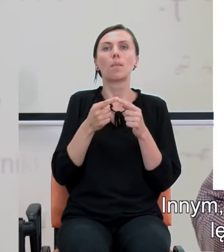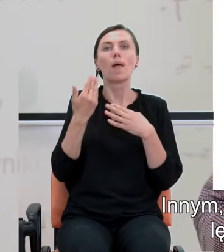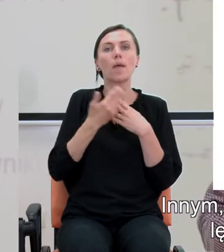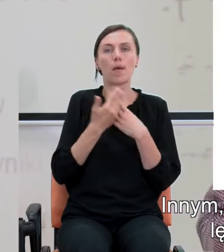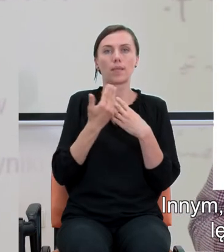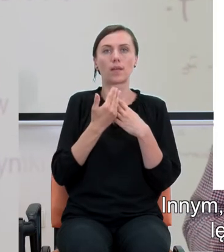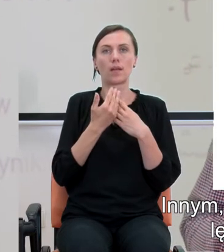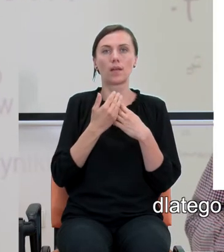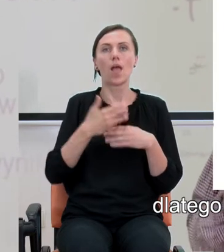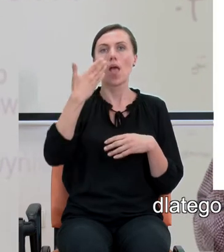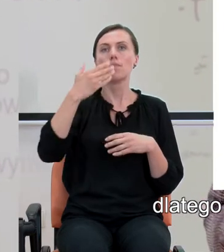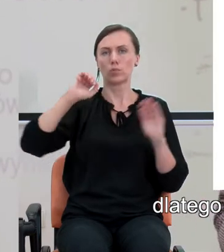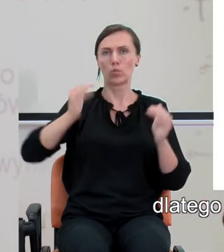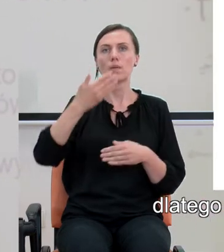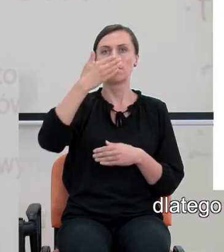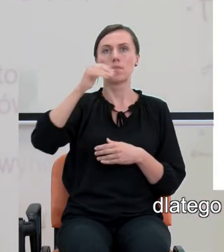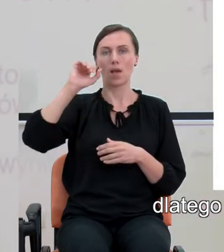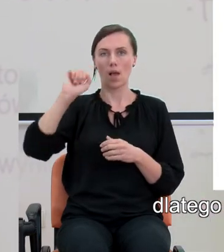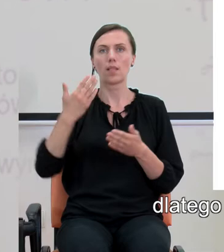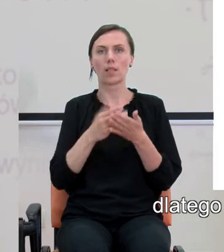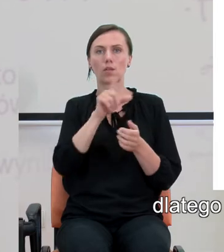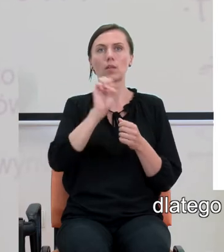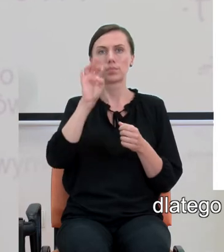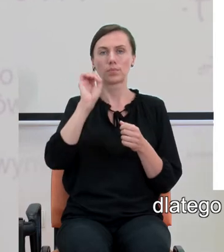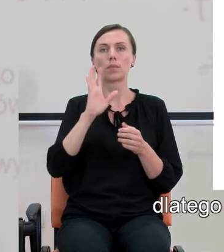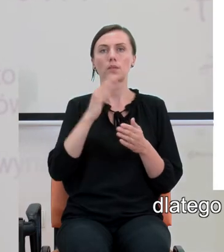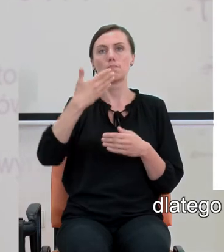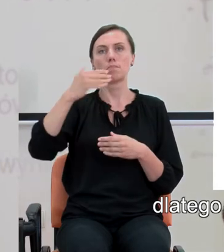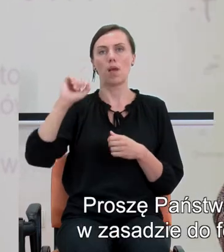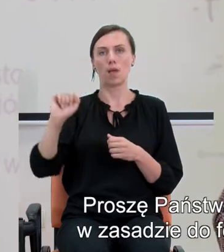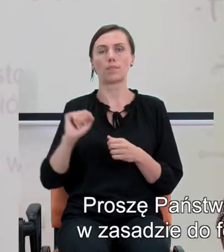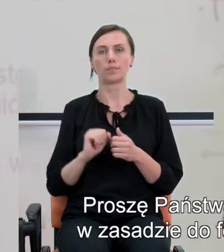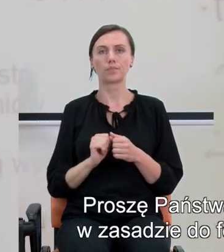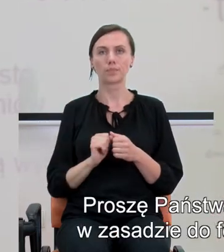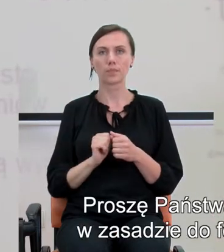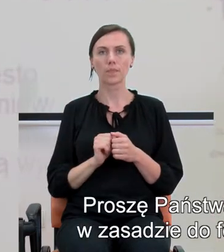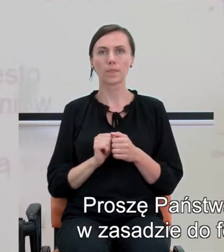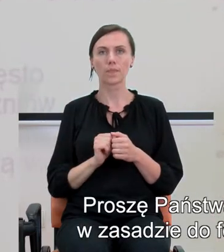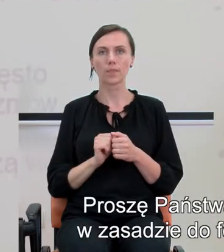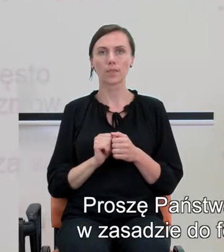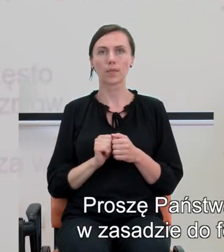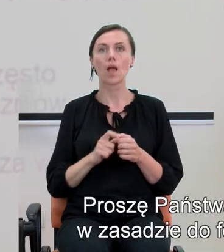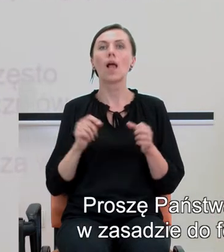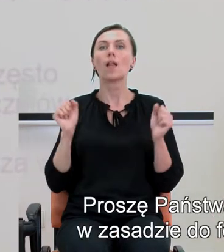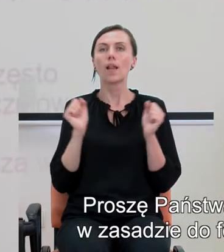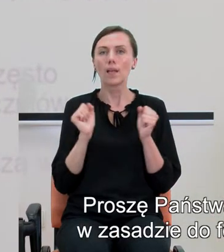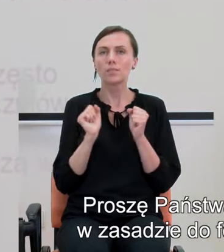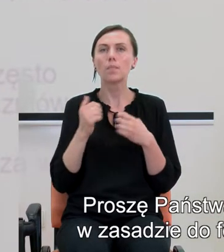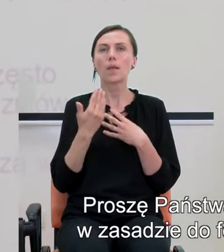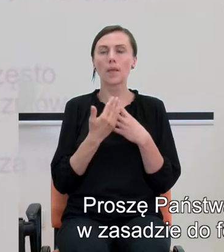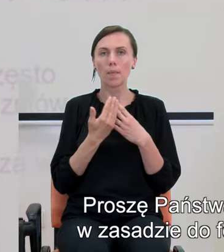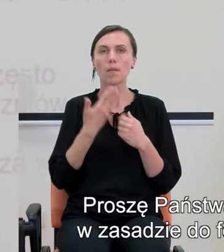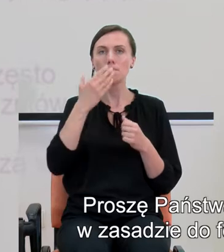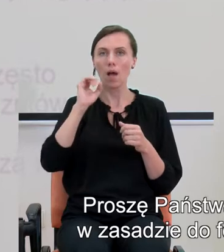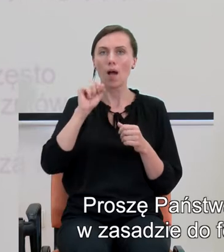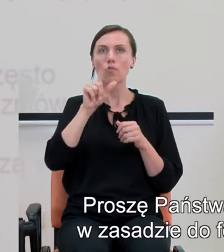math anxiety, dlatego tutaj w moich slajdach będzie skrót MA. Proszę Państwa, lęk przed matematyką to